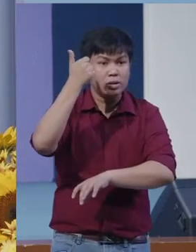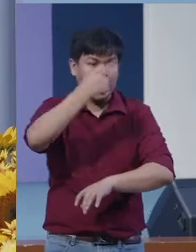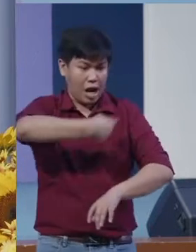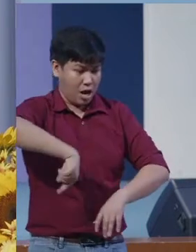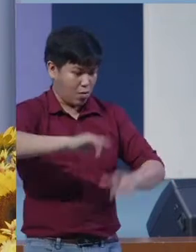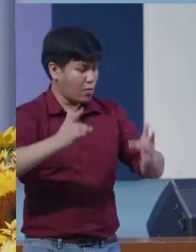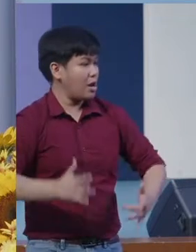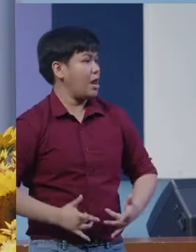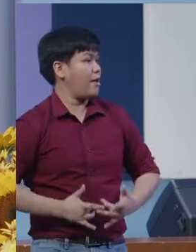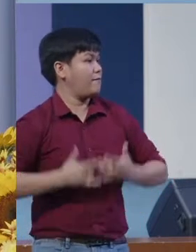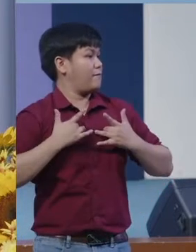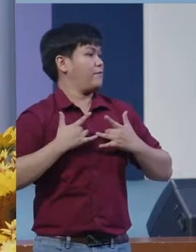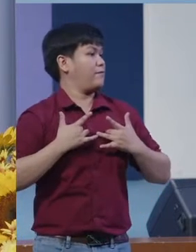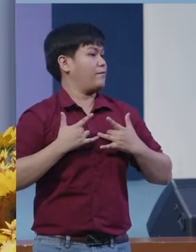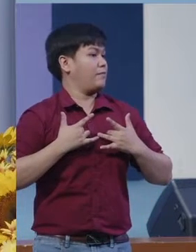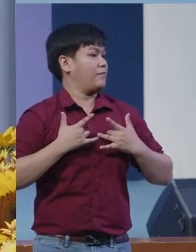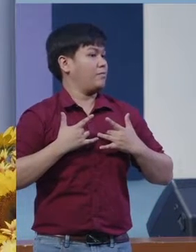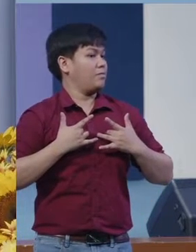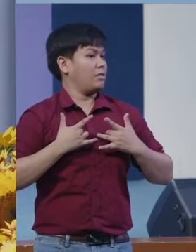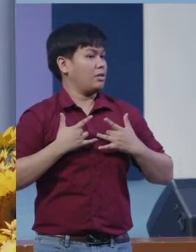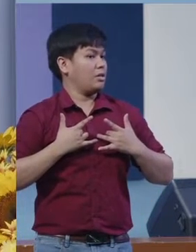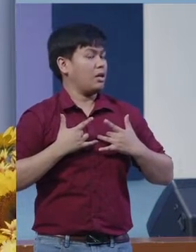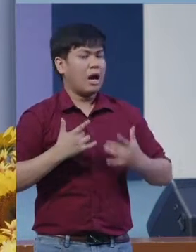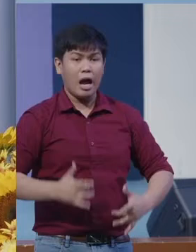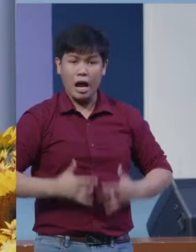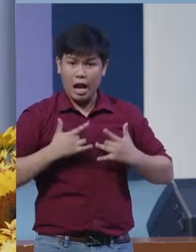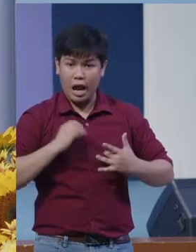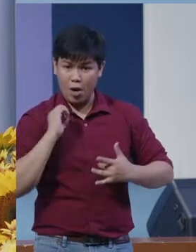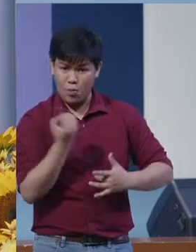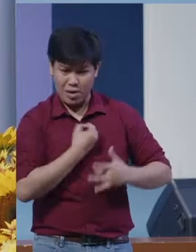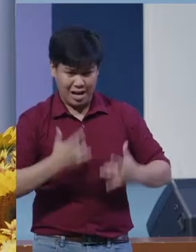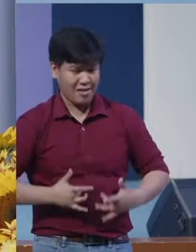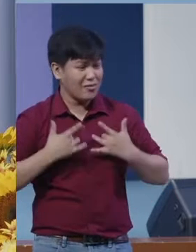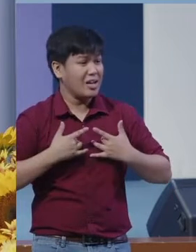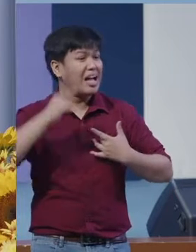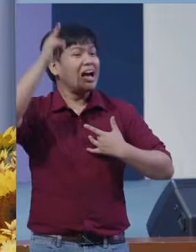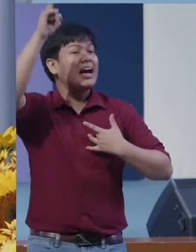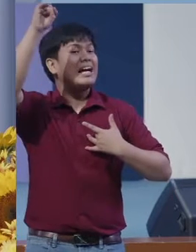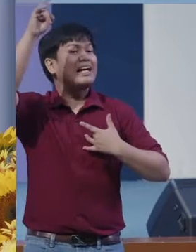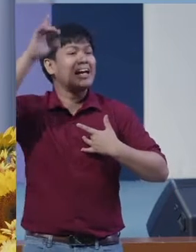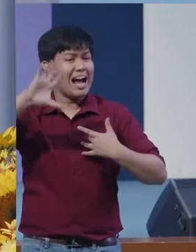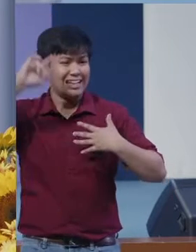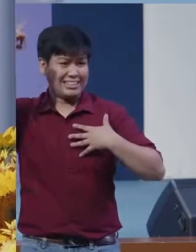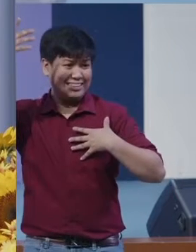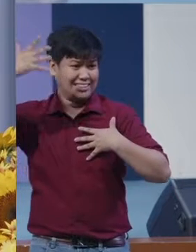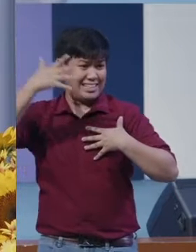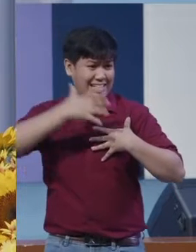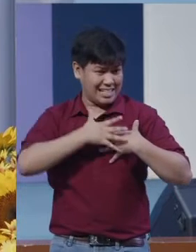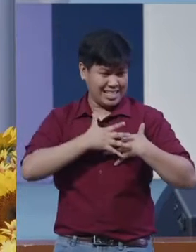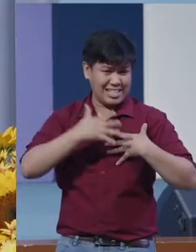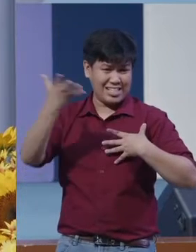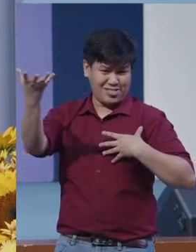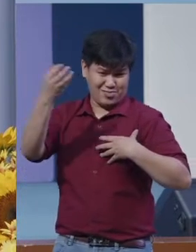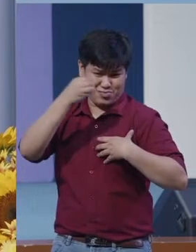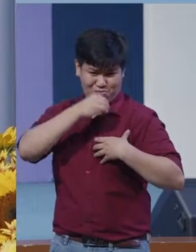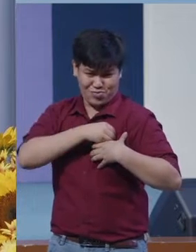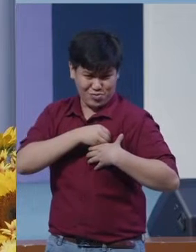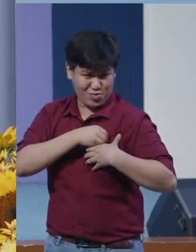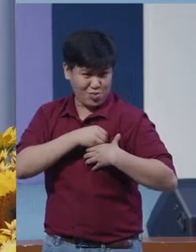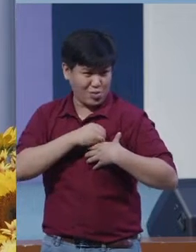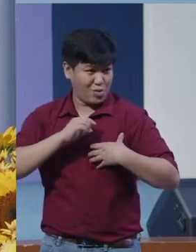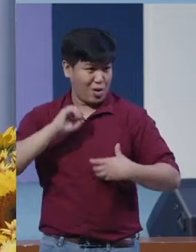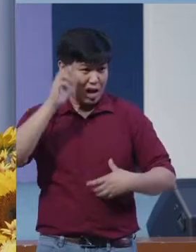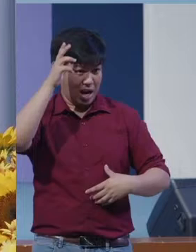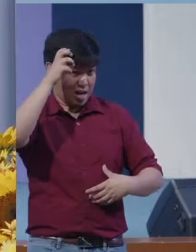buhay na yinakap na ang grasya ng Diyos, na tinalikuran na ang demonyo at ang pagiging